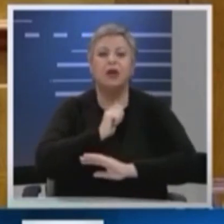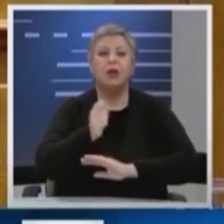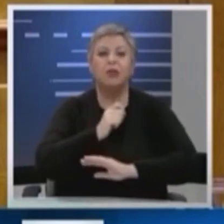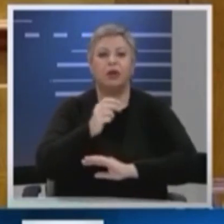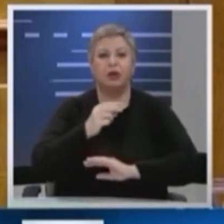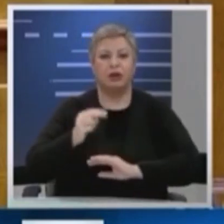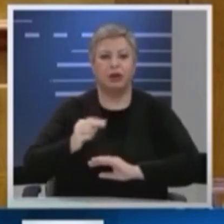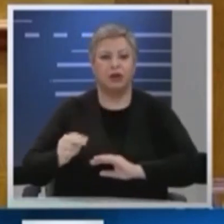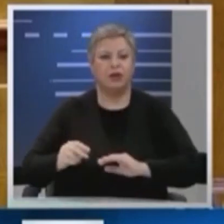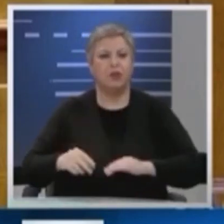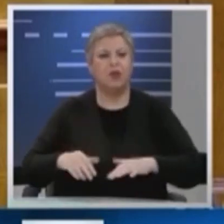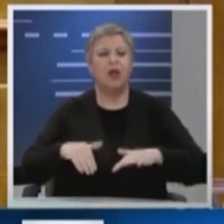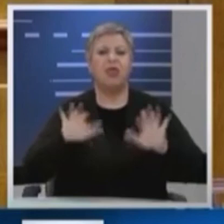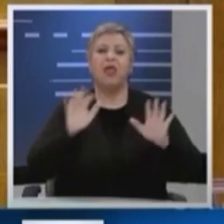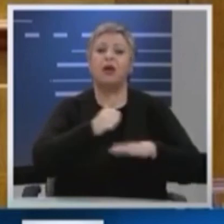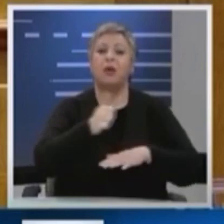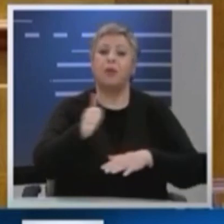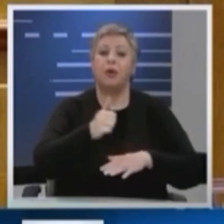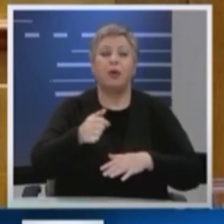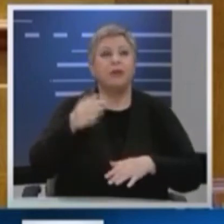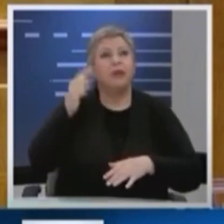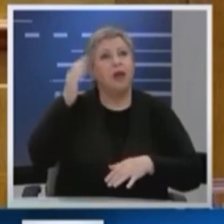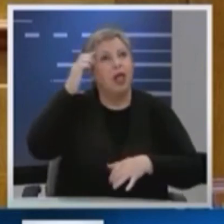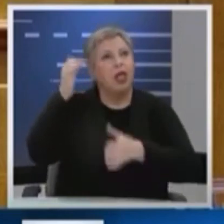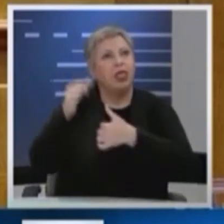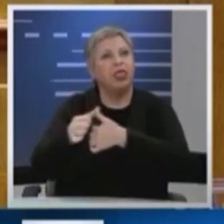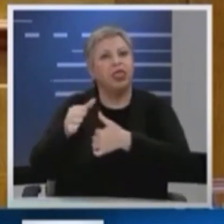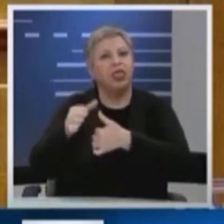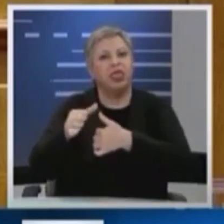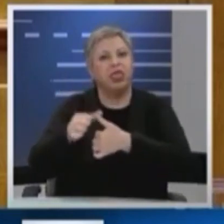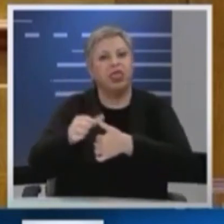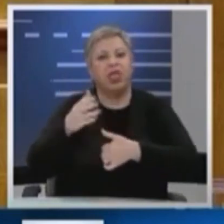είναι ένας απλός στόχος μιας παράταξης, της